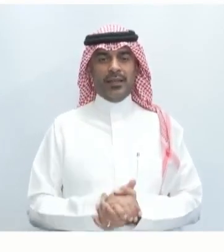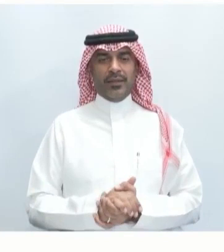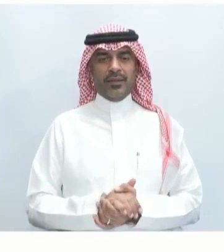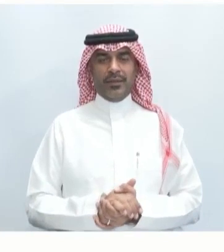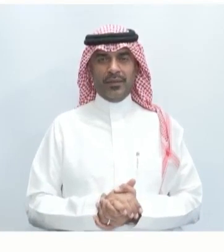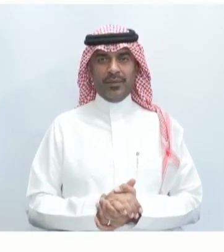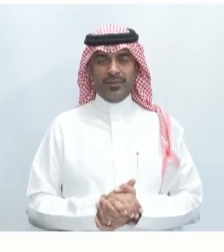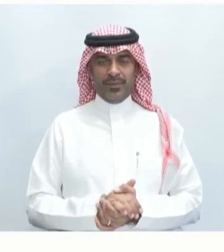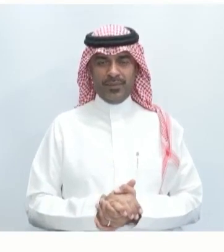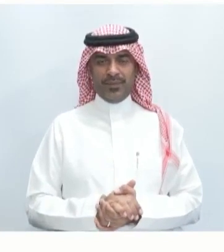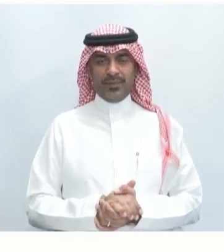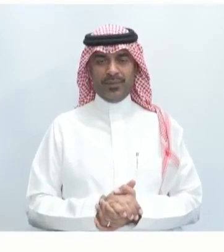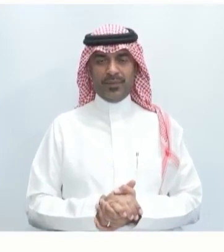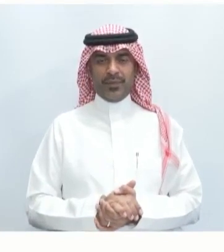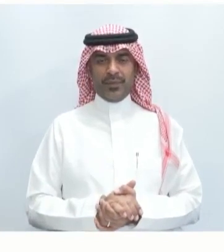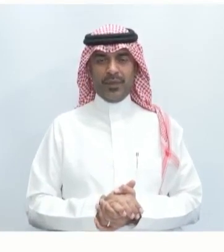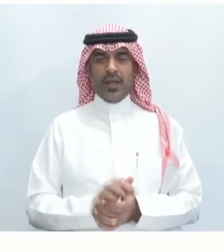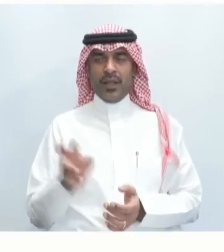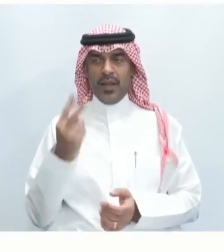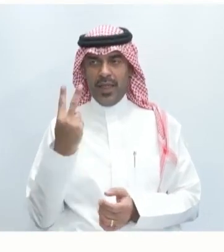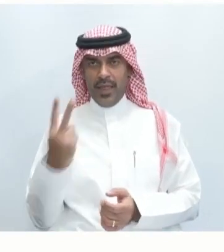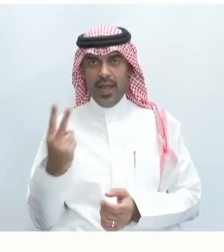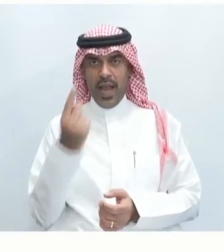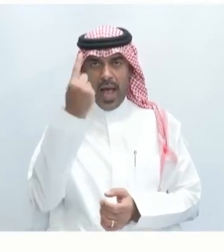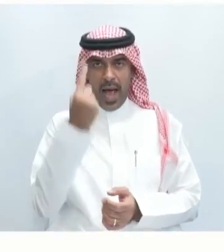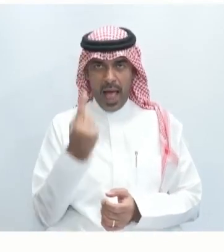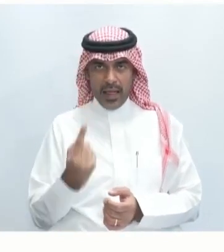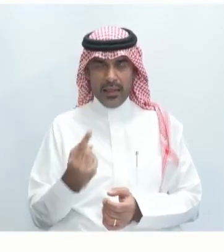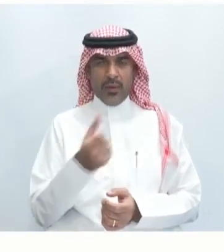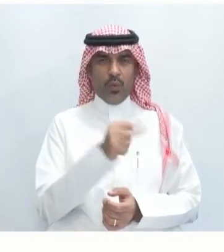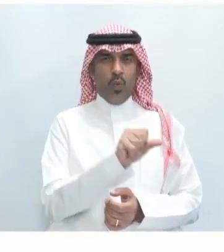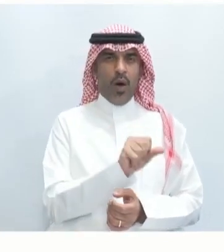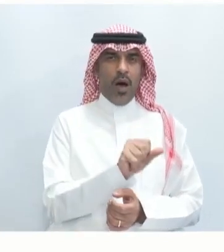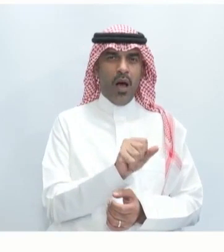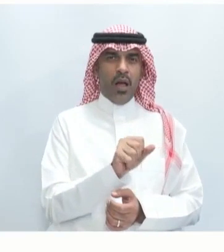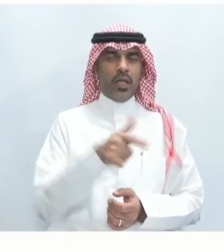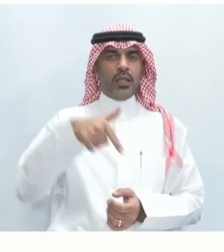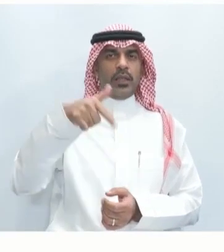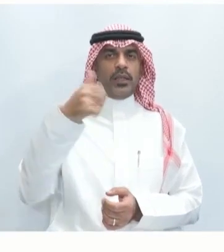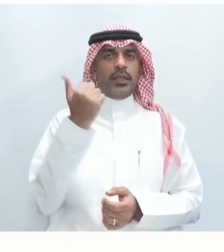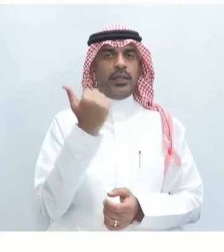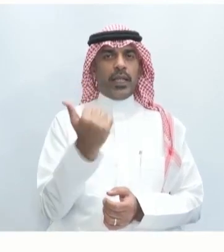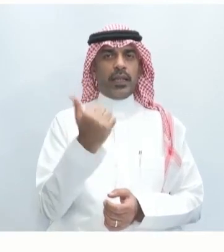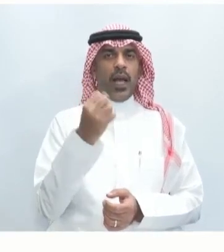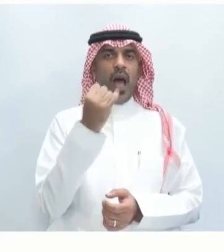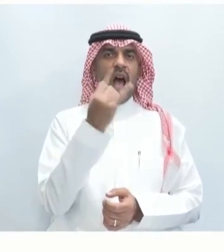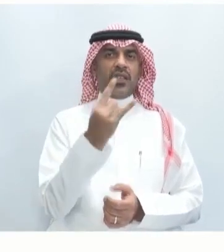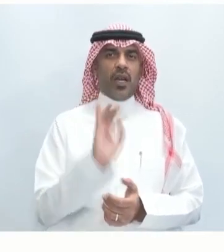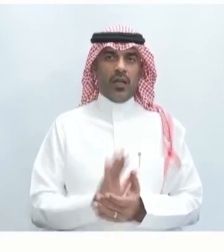ونكتبها ابنائي وبناتي ان لدينا اثنان احاد وست عشرات